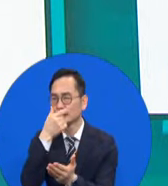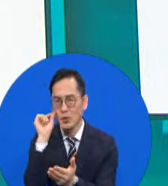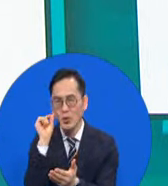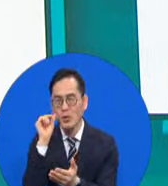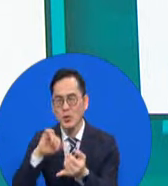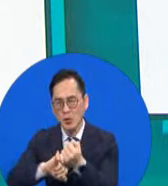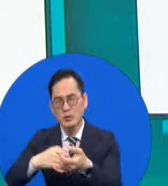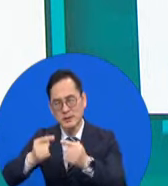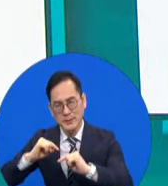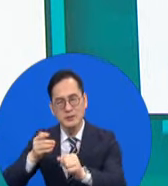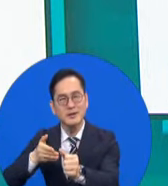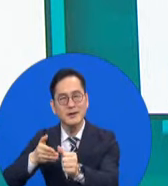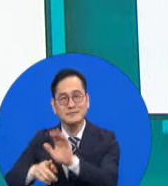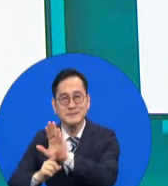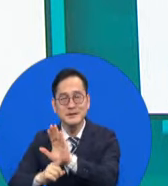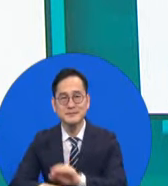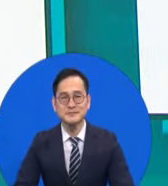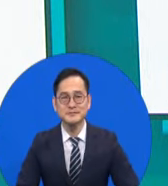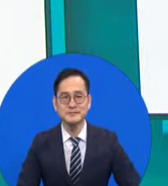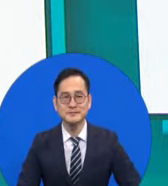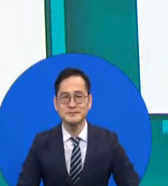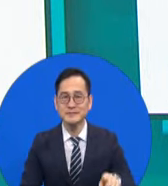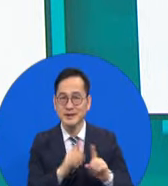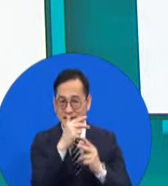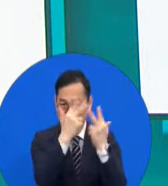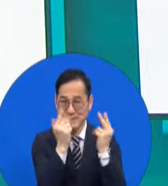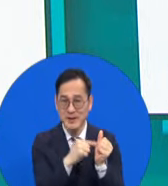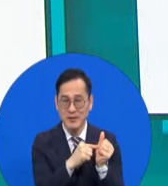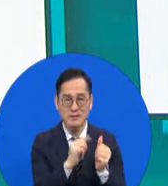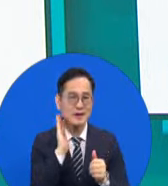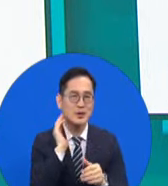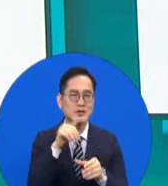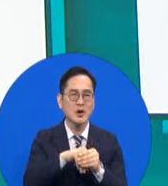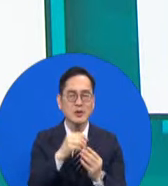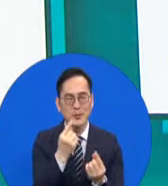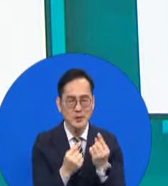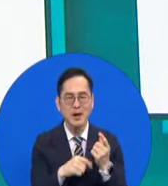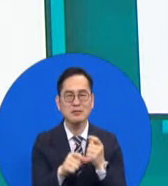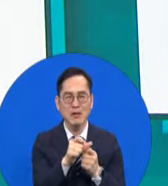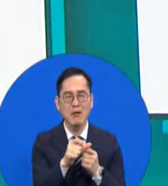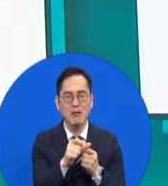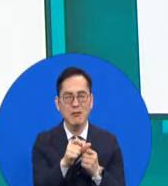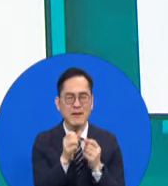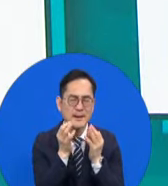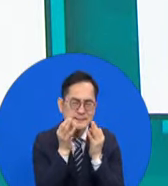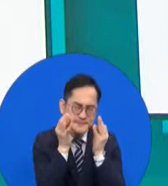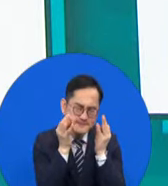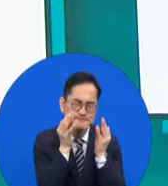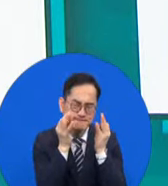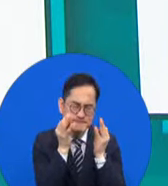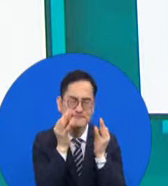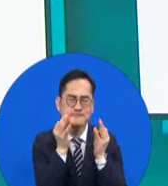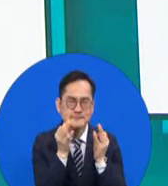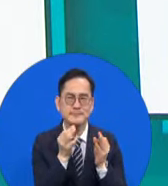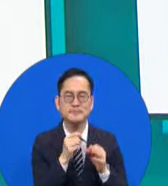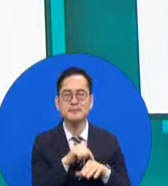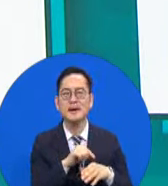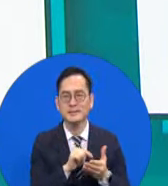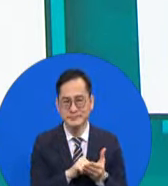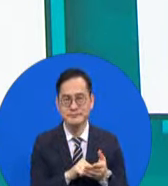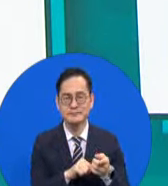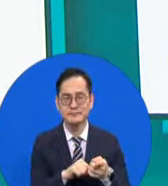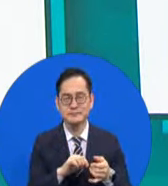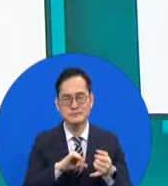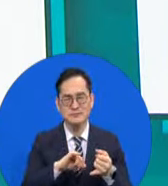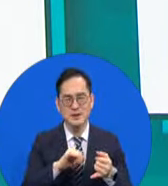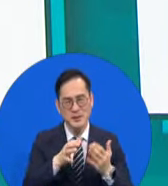표가 부족하다라고 호소했고요. 이재명 대표는 대선 때보다 더 절박하다. 절박하다라고 절박함을